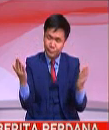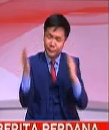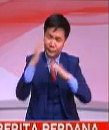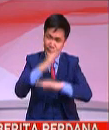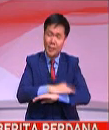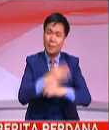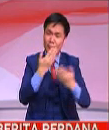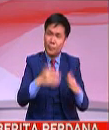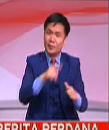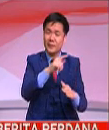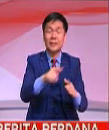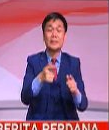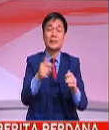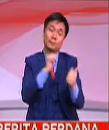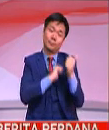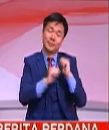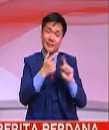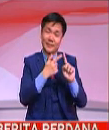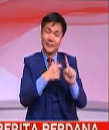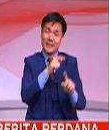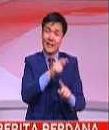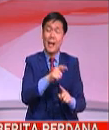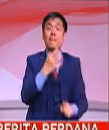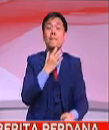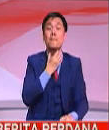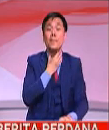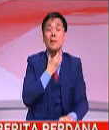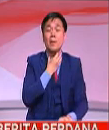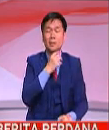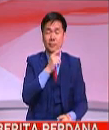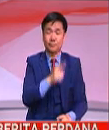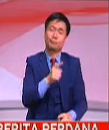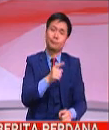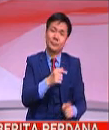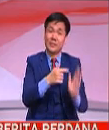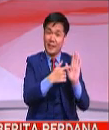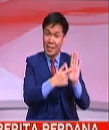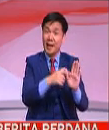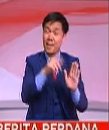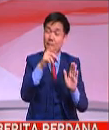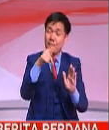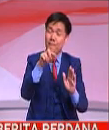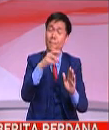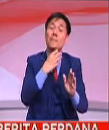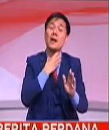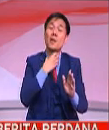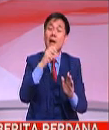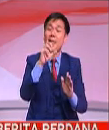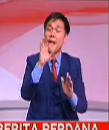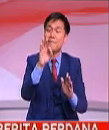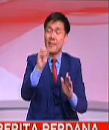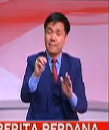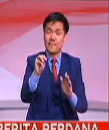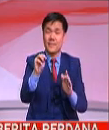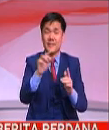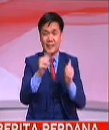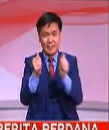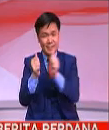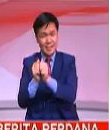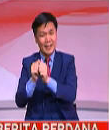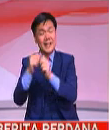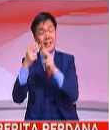3 orang anak. Pelakon yang berasal dari Sungai Rokam Perak itu pernah bersiaran bersama Perak FM dalam segmen Moh Labun bersama Pak